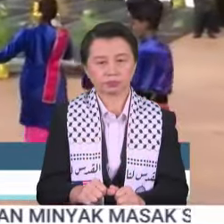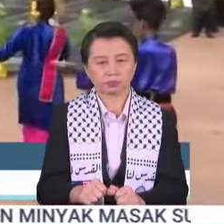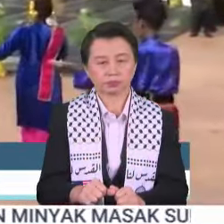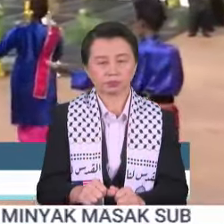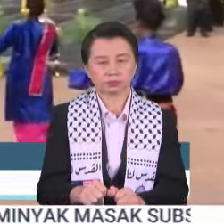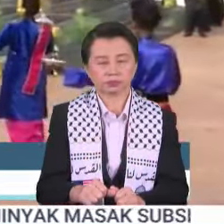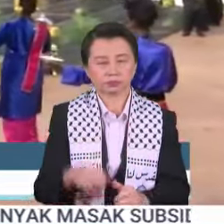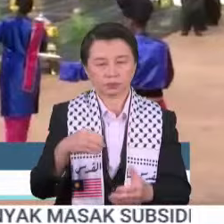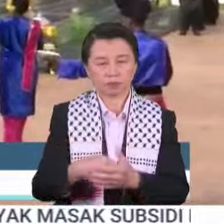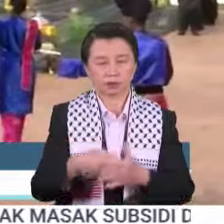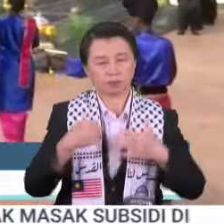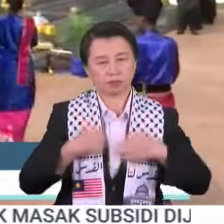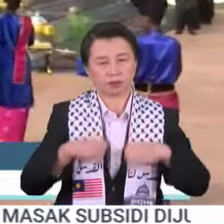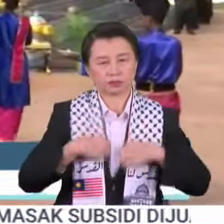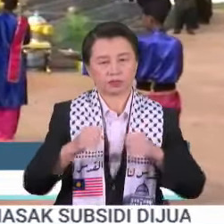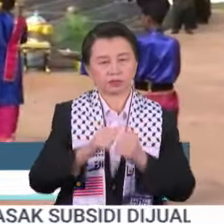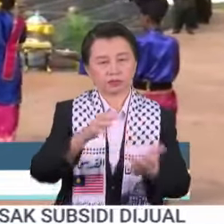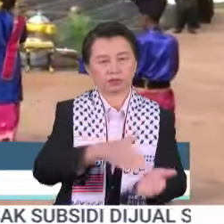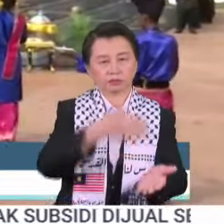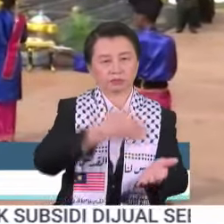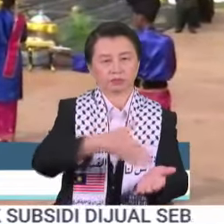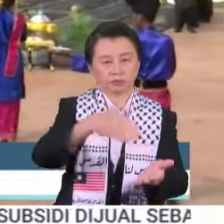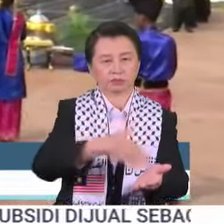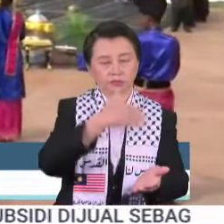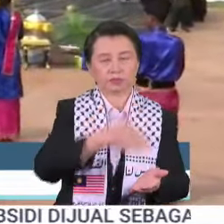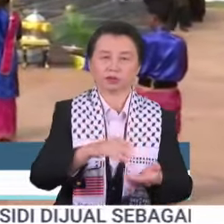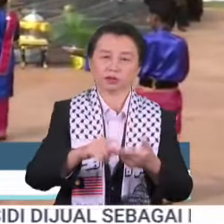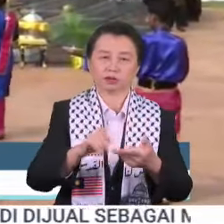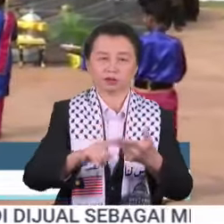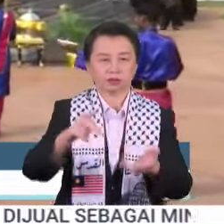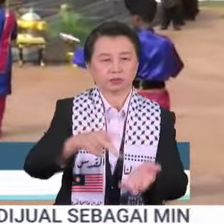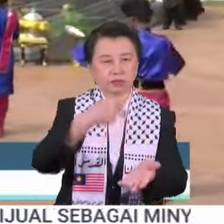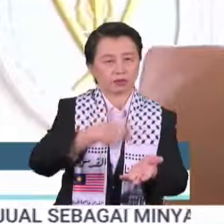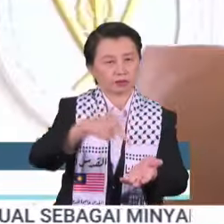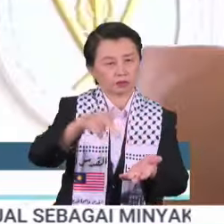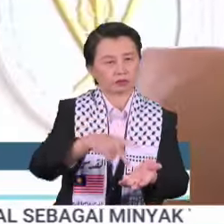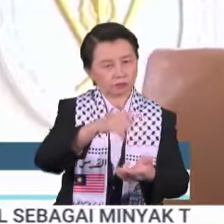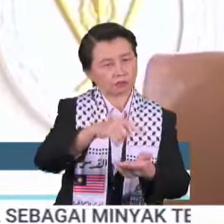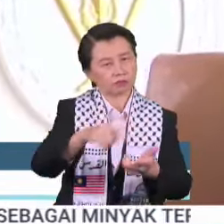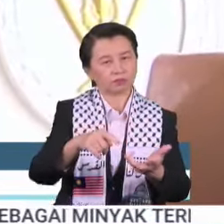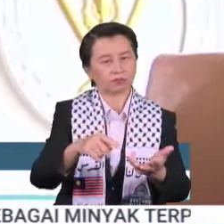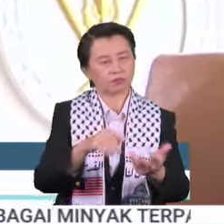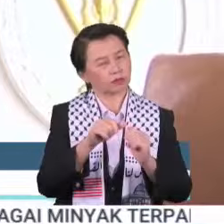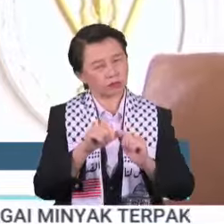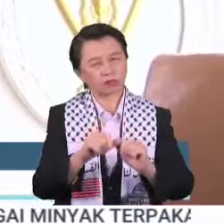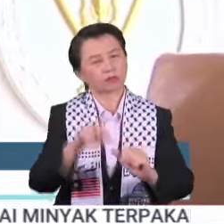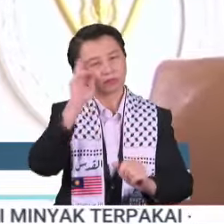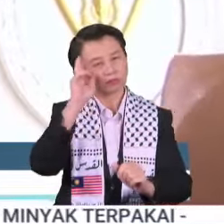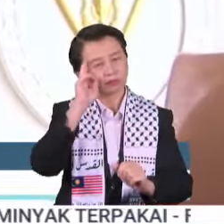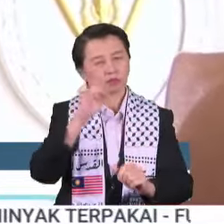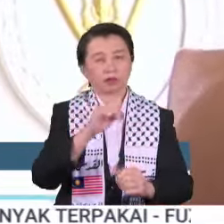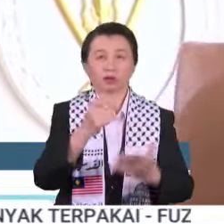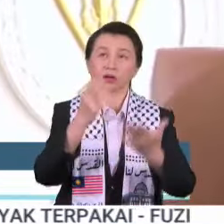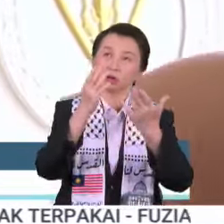Lengkap dengan kostum, dengan muzik, dengan tarian semua. So alhamdulillah semua sempurna